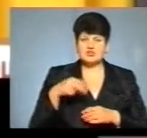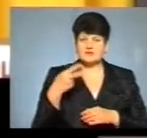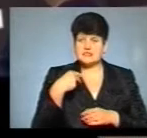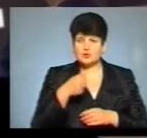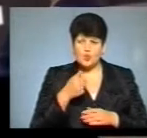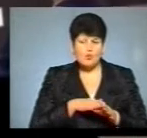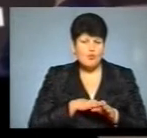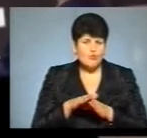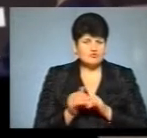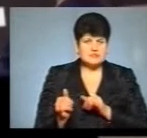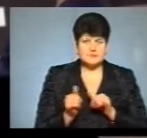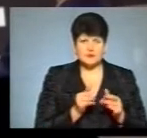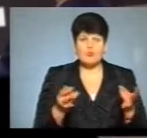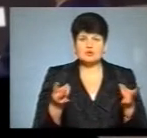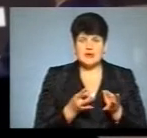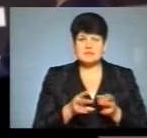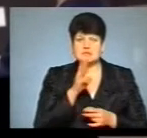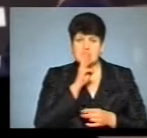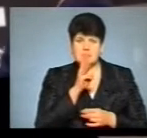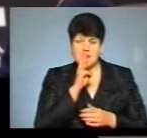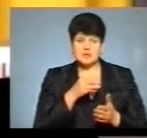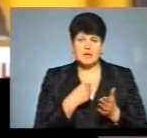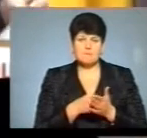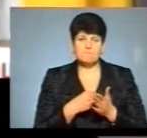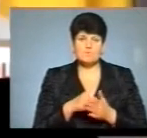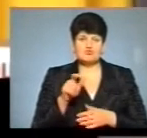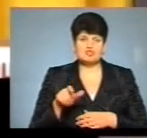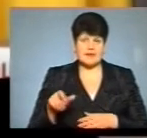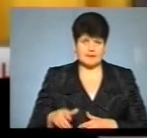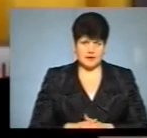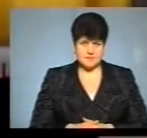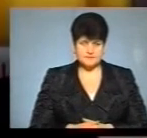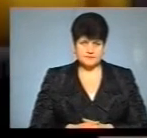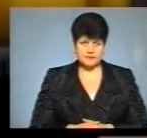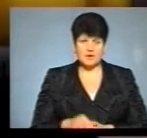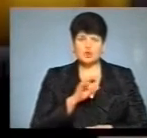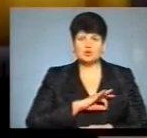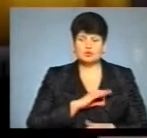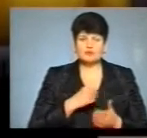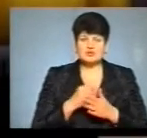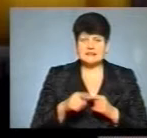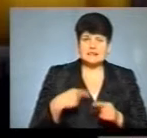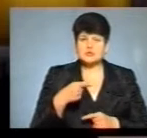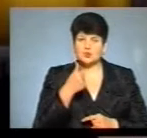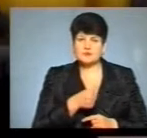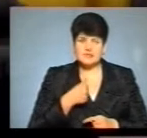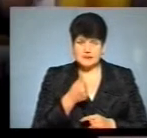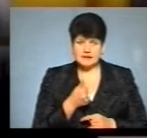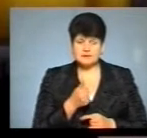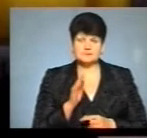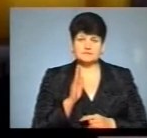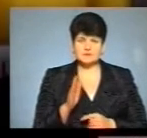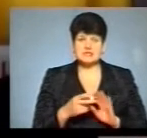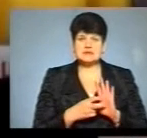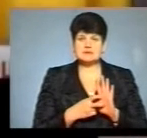року повністю забезпечує потреби заробітної плати бюджетникам. Власні доходи обласного бюджету на наступний рік складуть